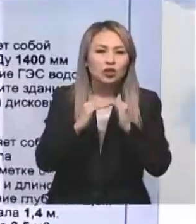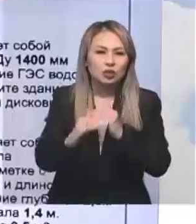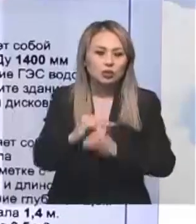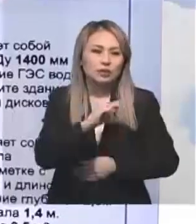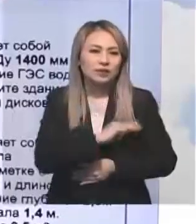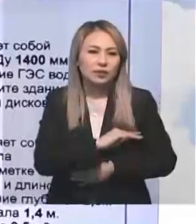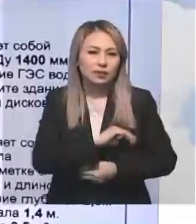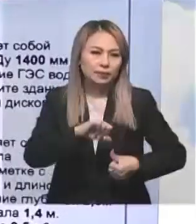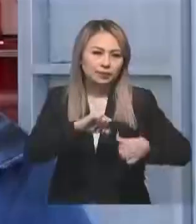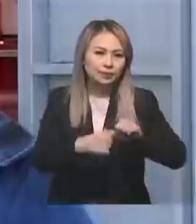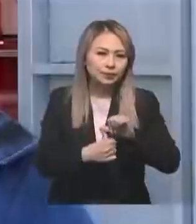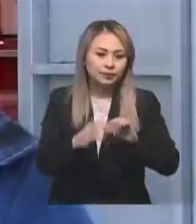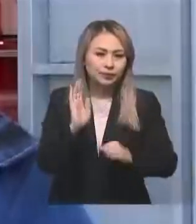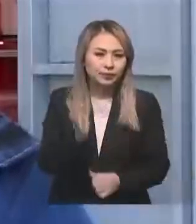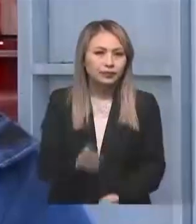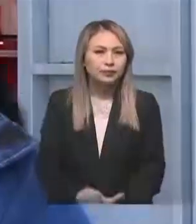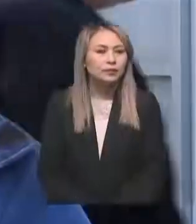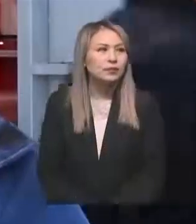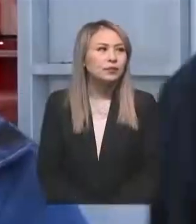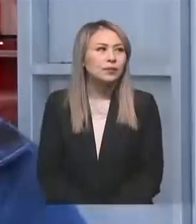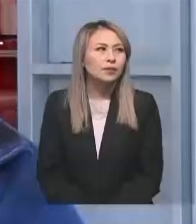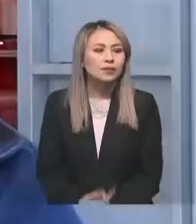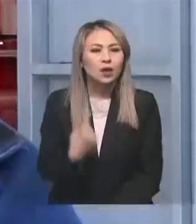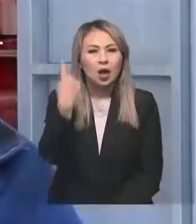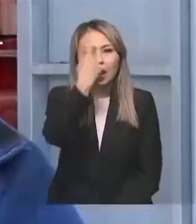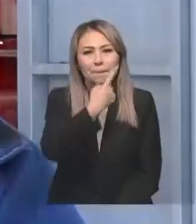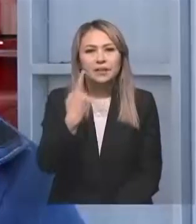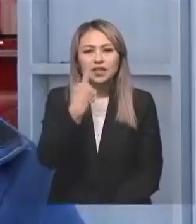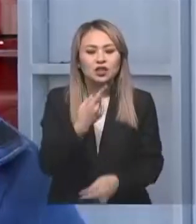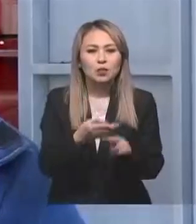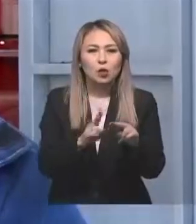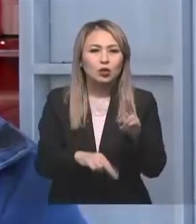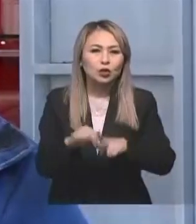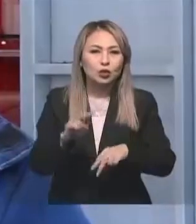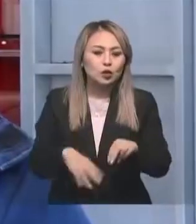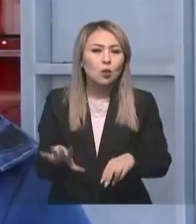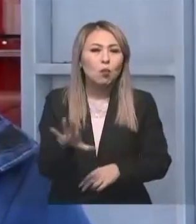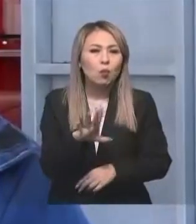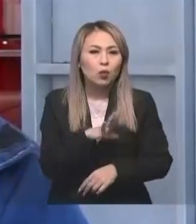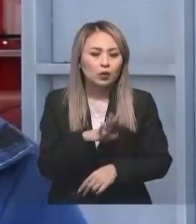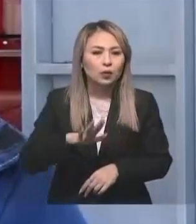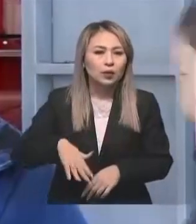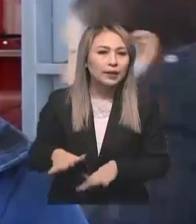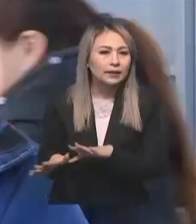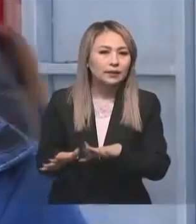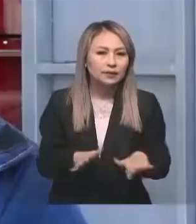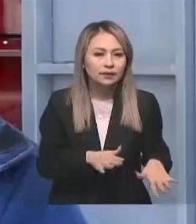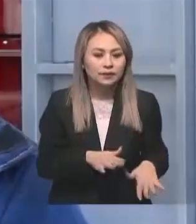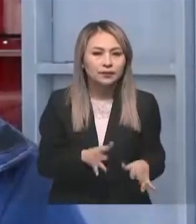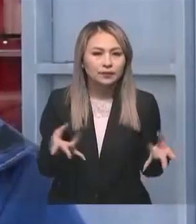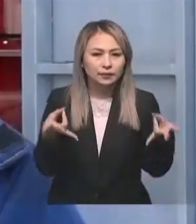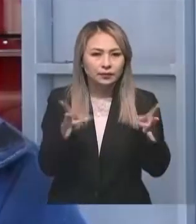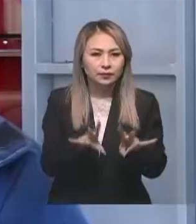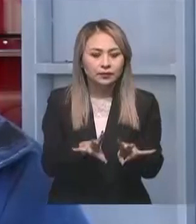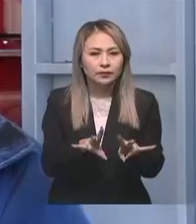тұрақты жұмыс істейтін болады. Бір жыл бойы құрылыс болды, одан кейін осында қалдық